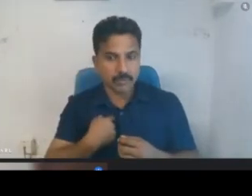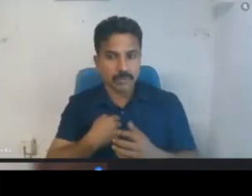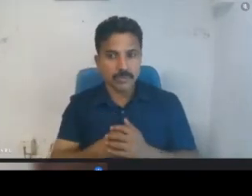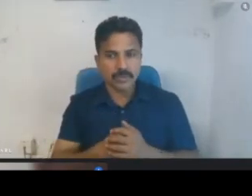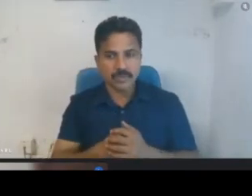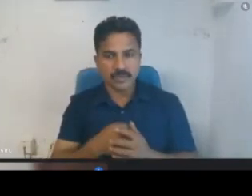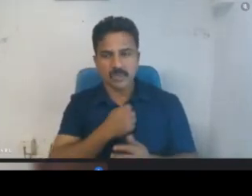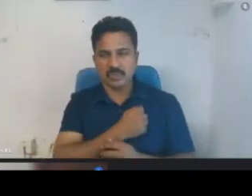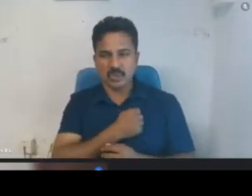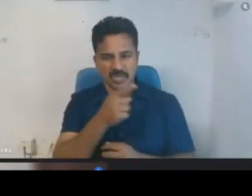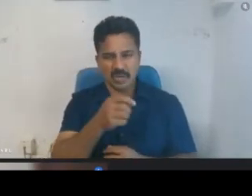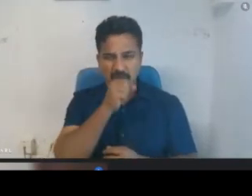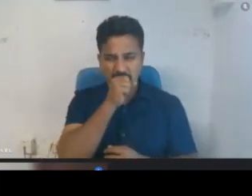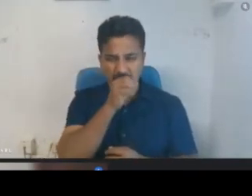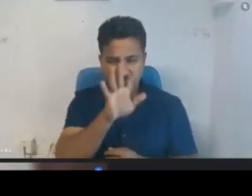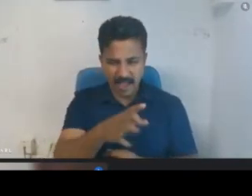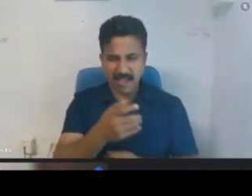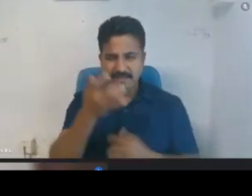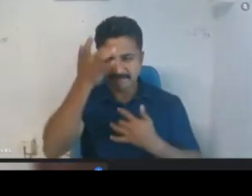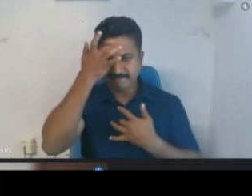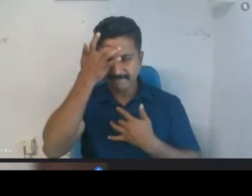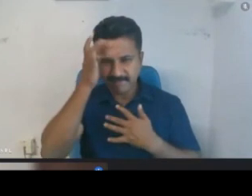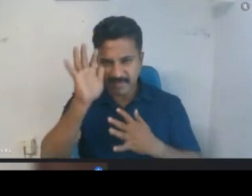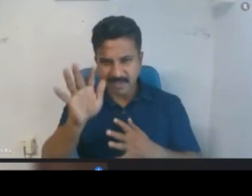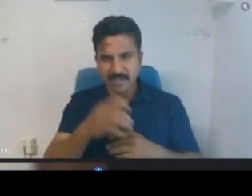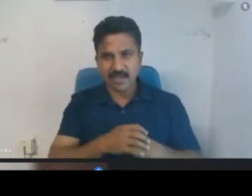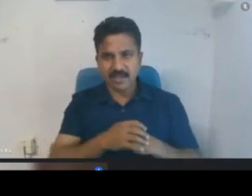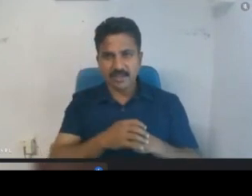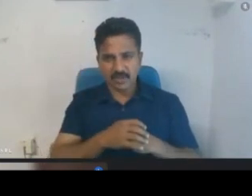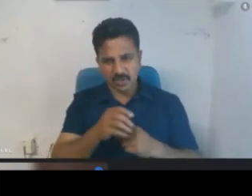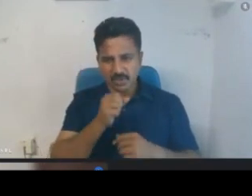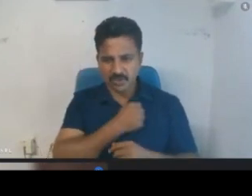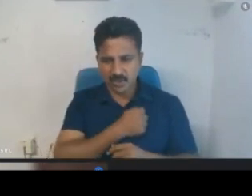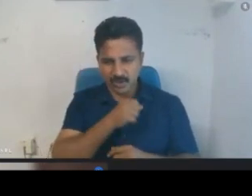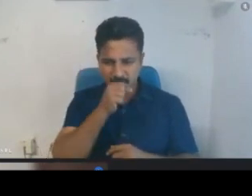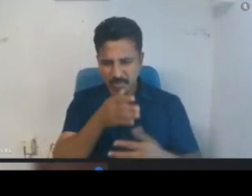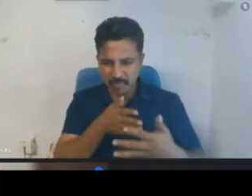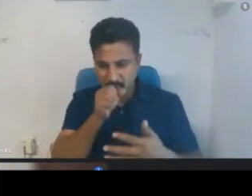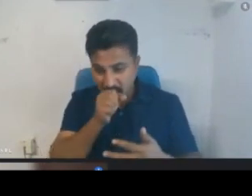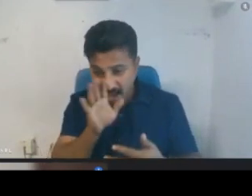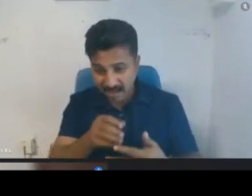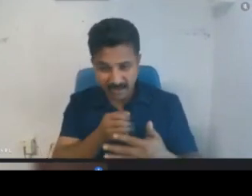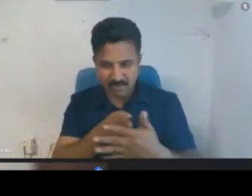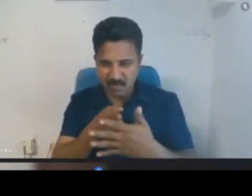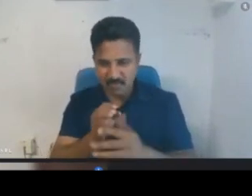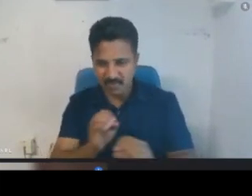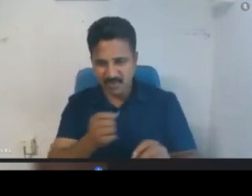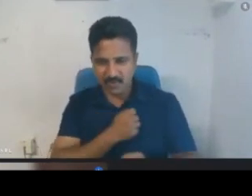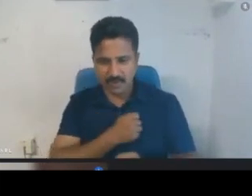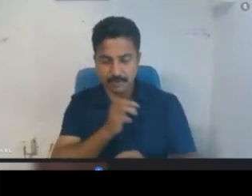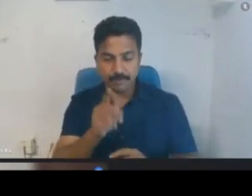സോറി എനിക്ക് നല്ല സുഖമില്ല, ഇടയ്ക്ക് ചുമയ്ക്കുന്നത് കൊണ്ട് ആർക്കും ബുദ്ധിമുട്ടുണ്ടാവില്ല എന്ന് ഞാൻ വിചാരിക്കുന്നു. നിങ്ങൾ